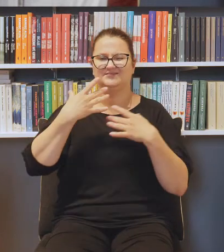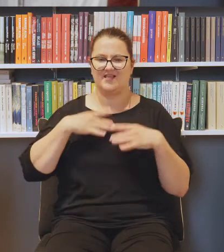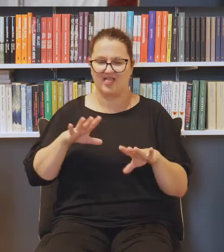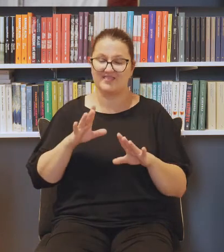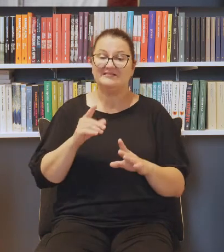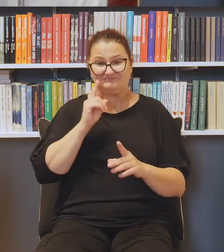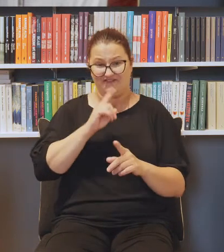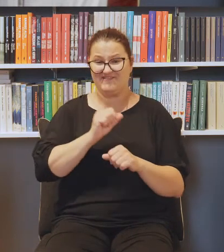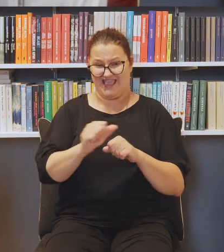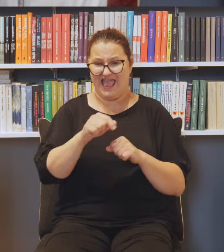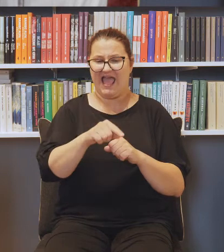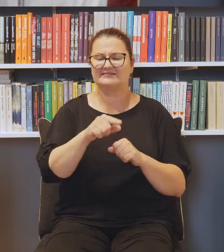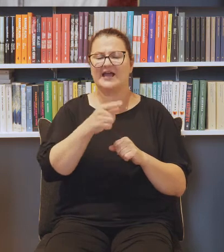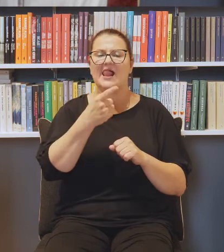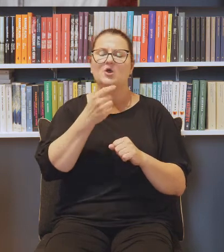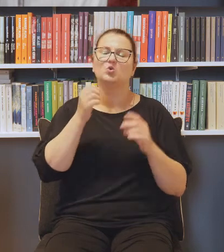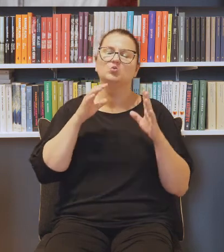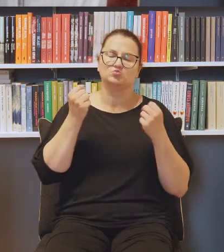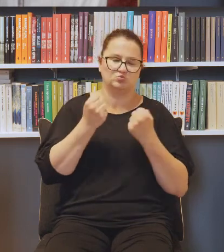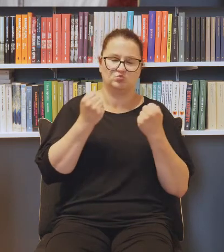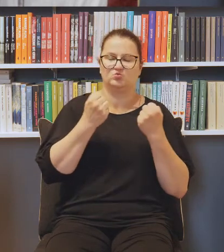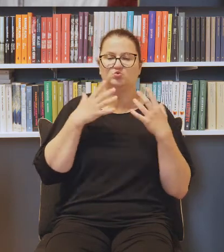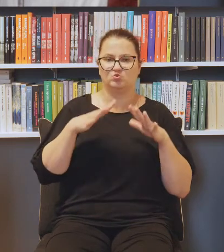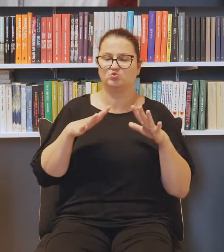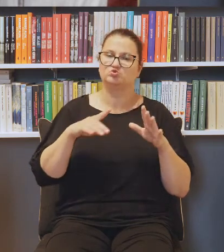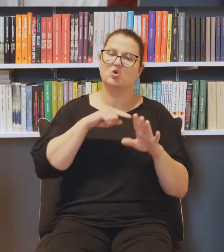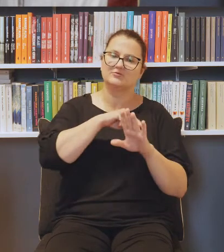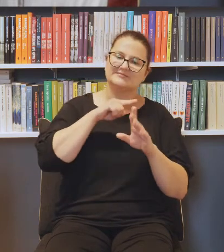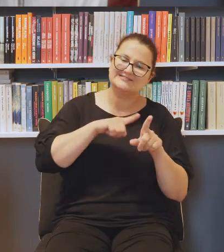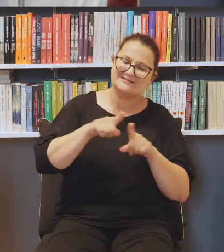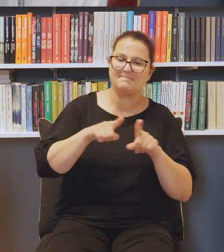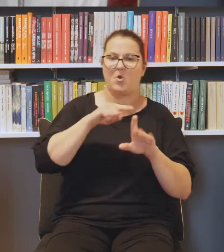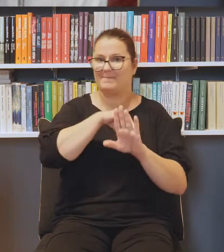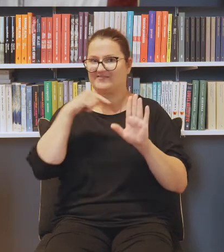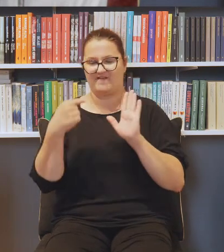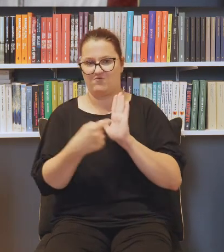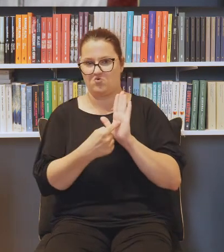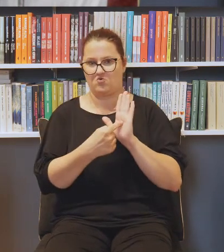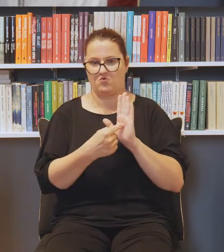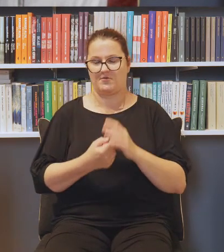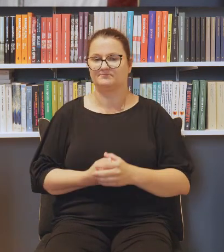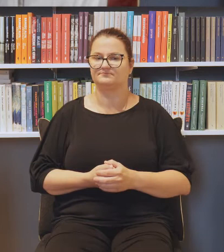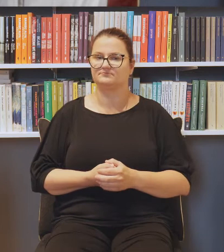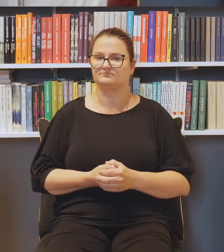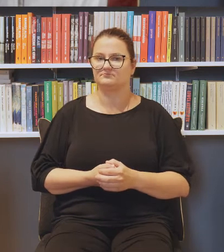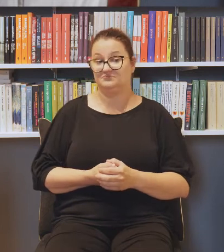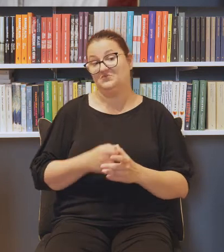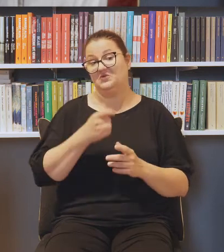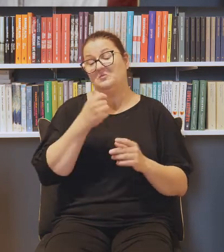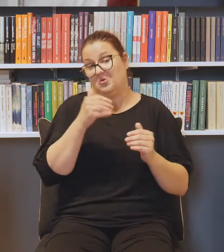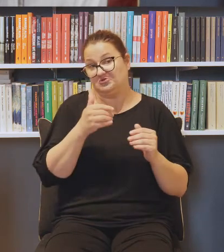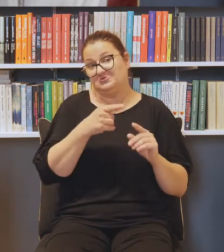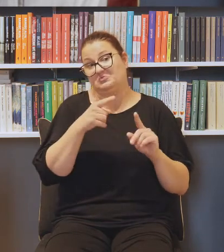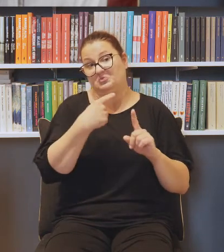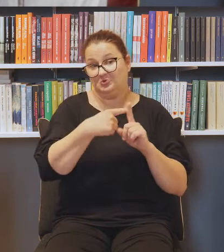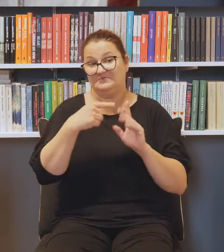jest tutaj takiego operowania taką symboliką czy metaforą i jakby no to może być słabość albo mocna strona